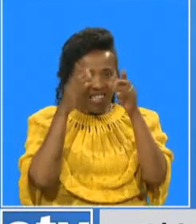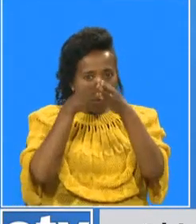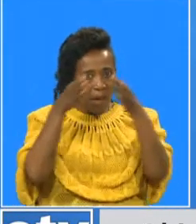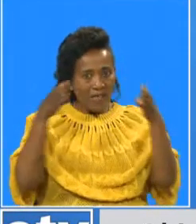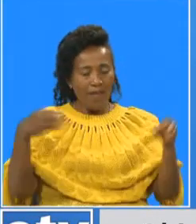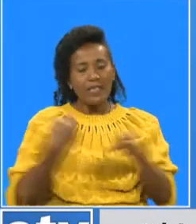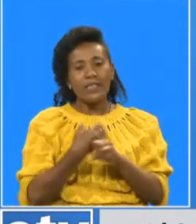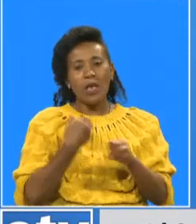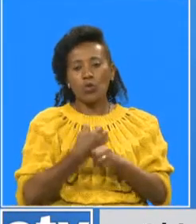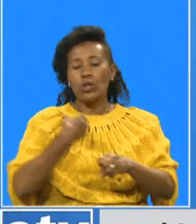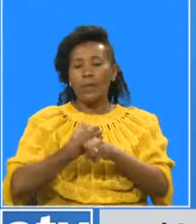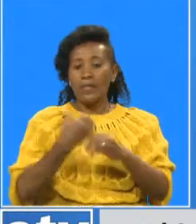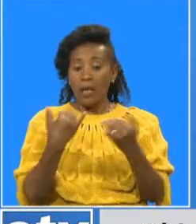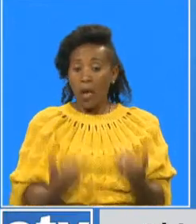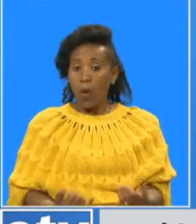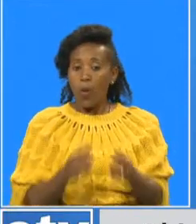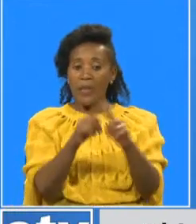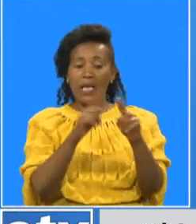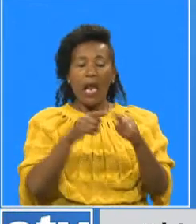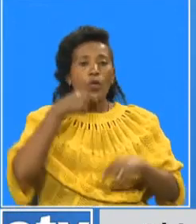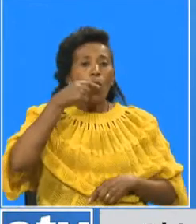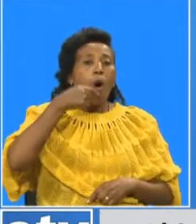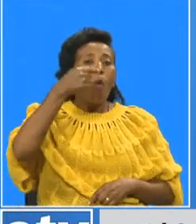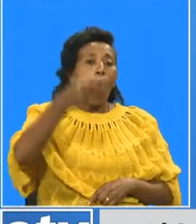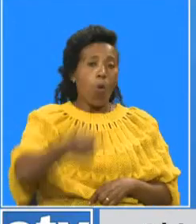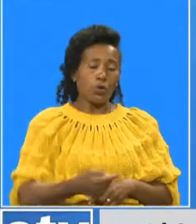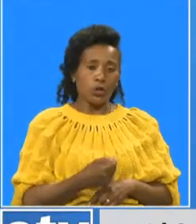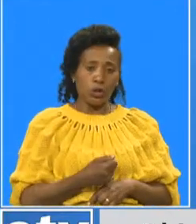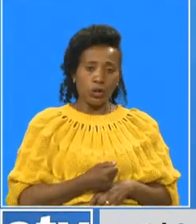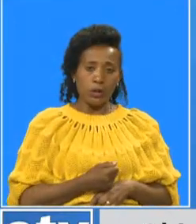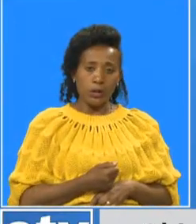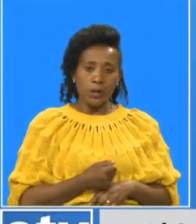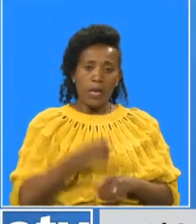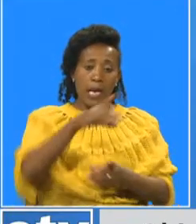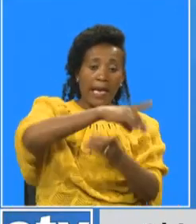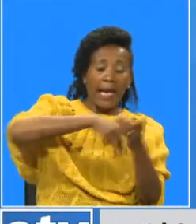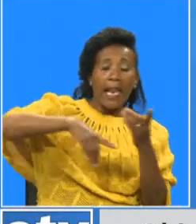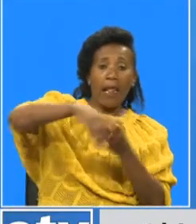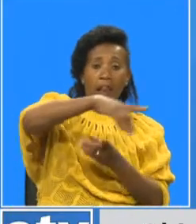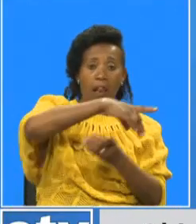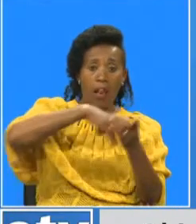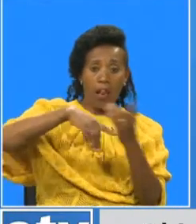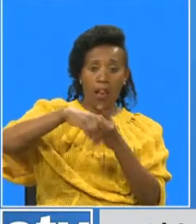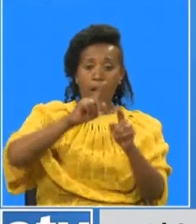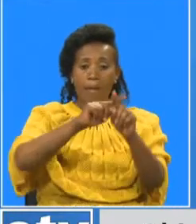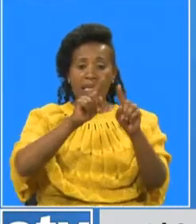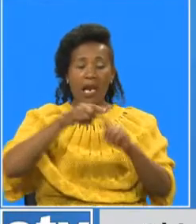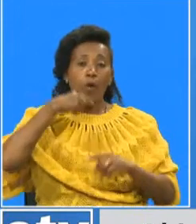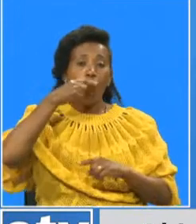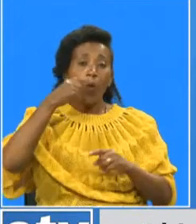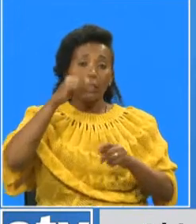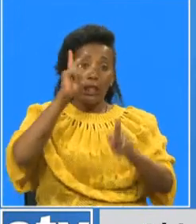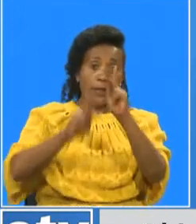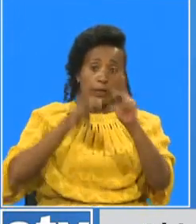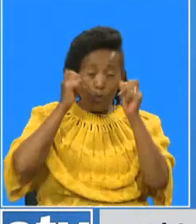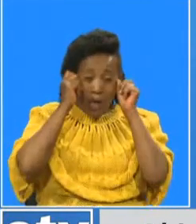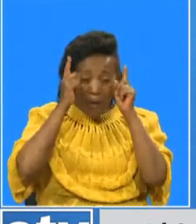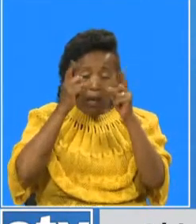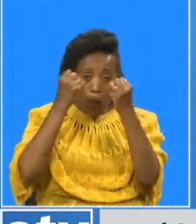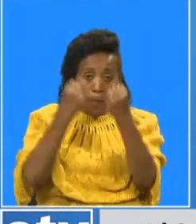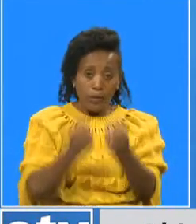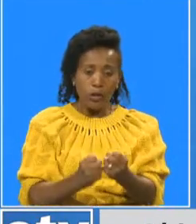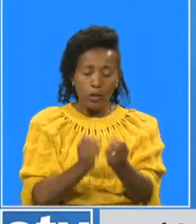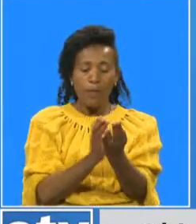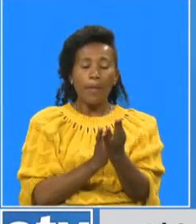ስራዎችን ለመስራት አሁን በተለያዩ ቋንቋዎች በየክልሉ በተለያዩ ቋንቋዎች ማህበረሰቡ ሊገባው በሚችል